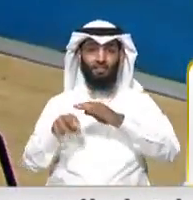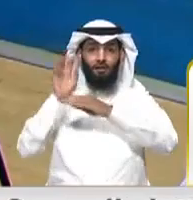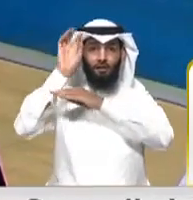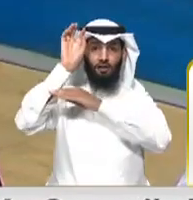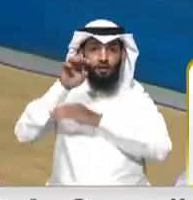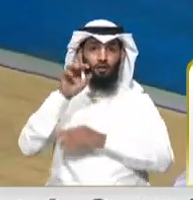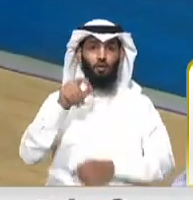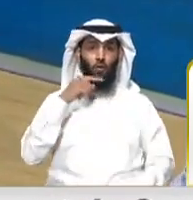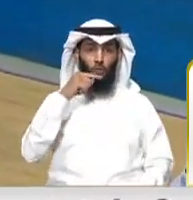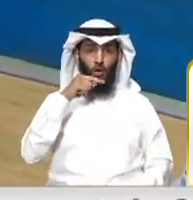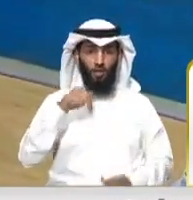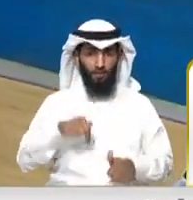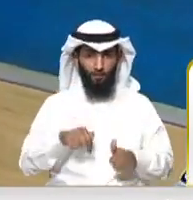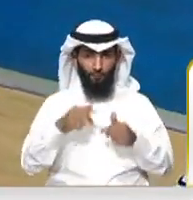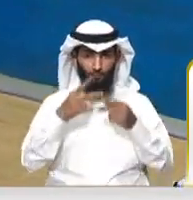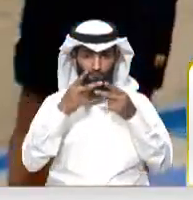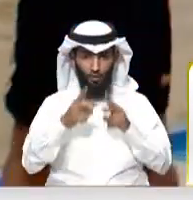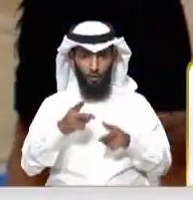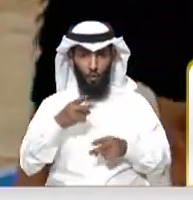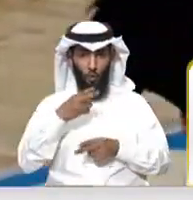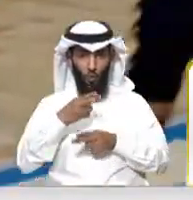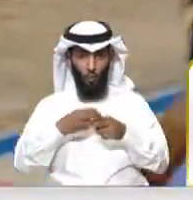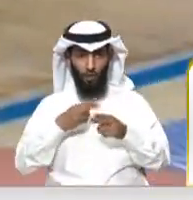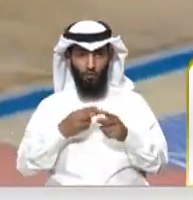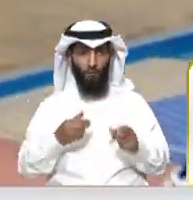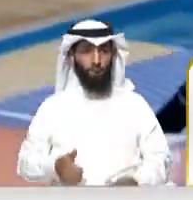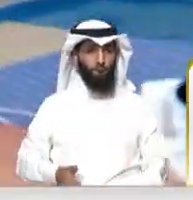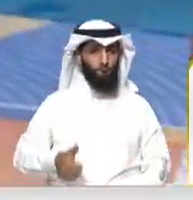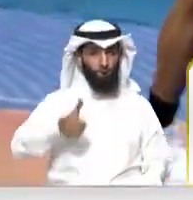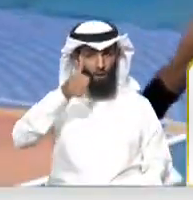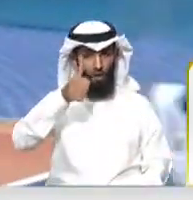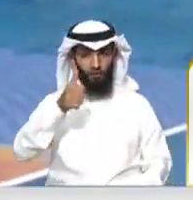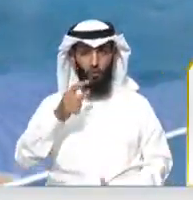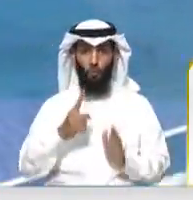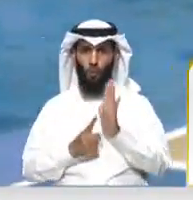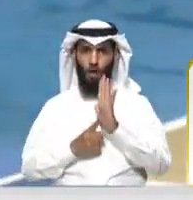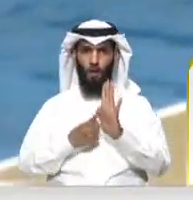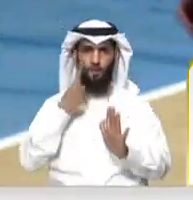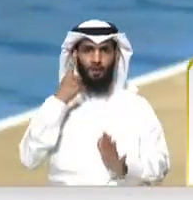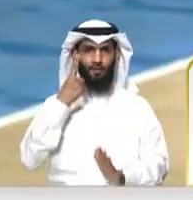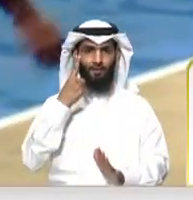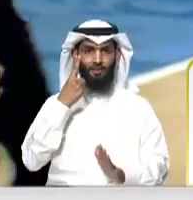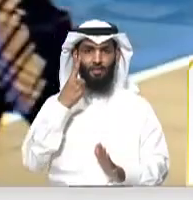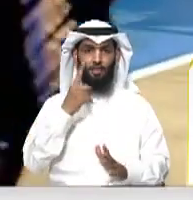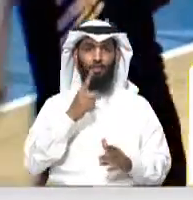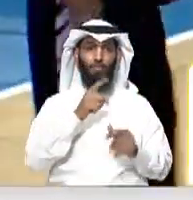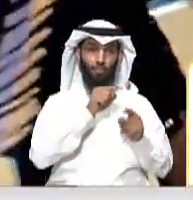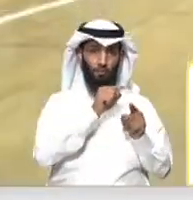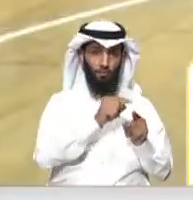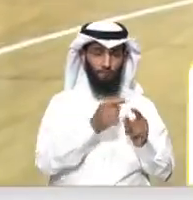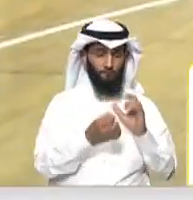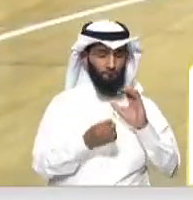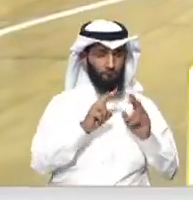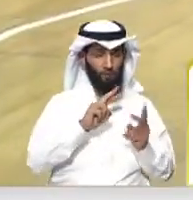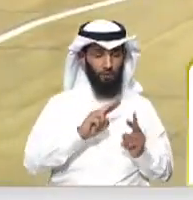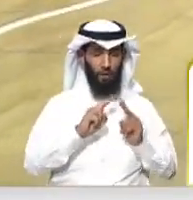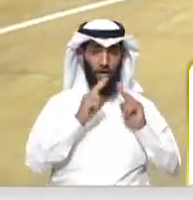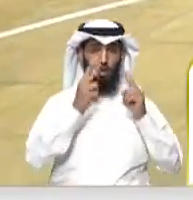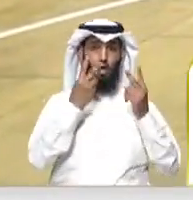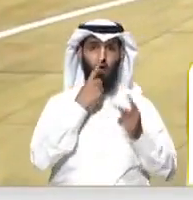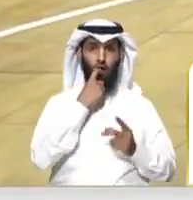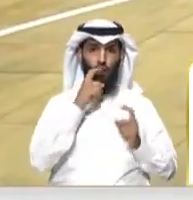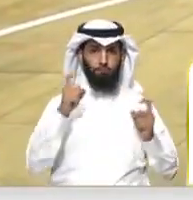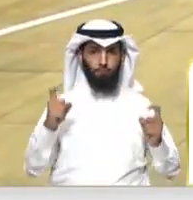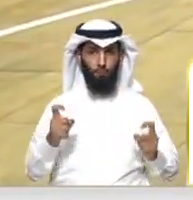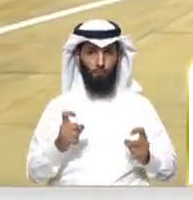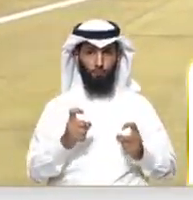النهائي. فبعد أن تمكن الكويت من الانتصار في المباراة الأولى، دخل القادسية بشكل مغاير في المواجهة